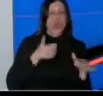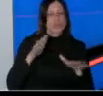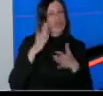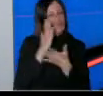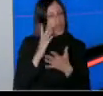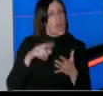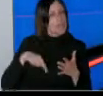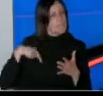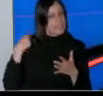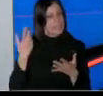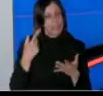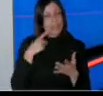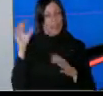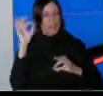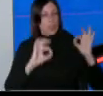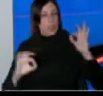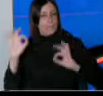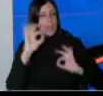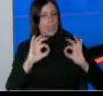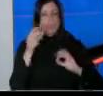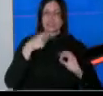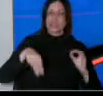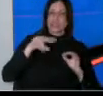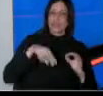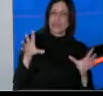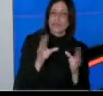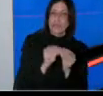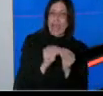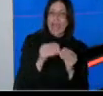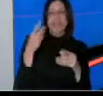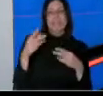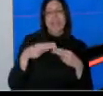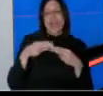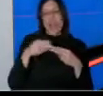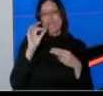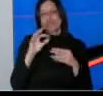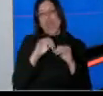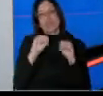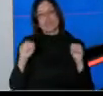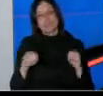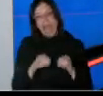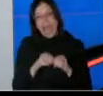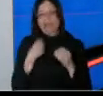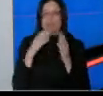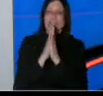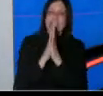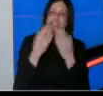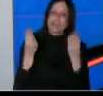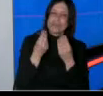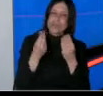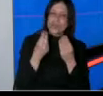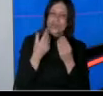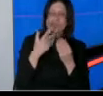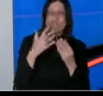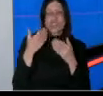זמן. הדוגמן, מסתובב איתו... המקורב של המשפחה. כן, הוא בג'מה. הוא שביקש ממישהו שישב לפניו בבית